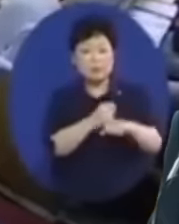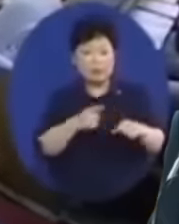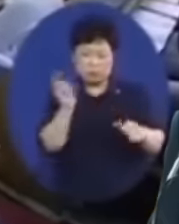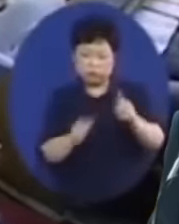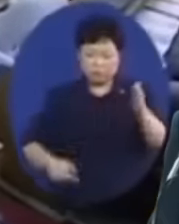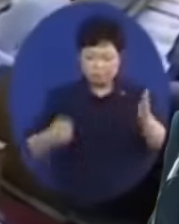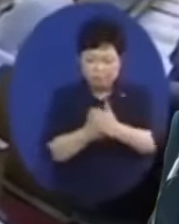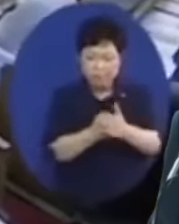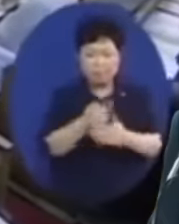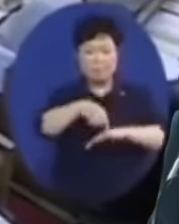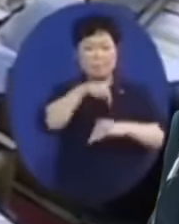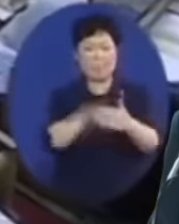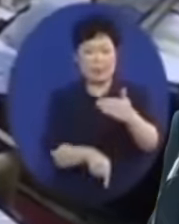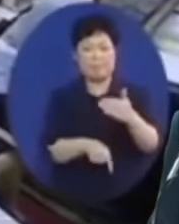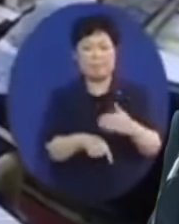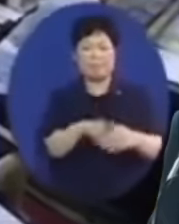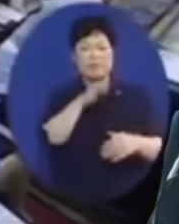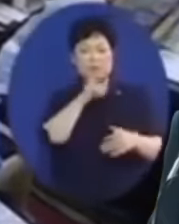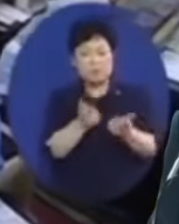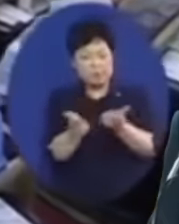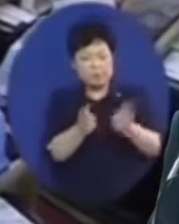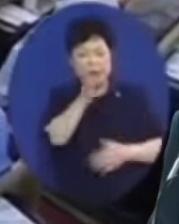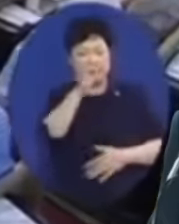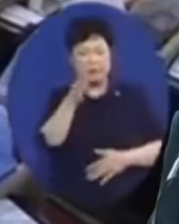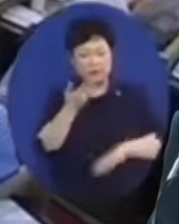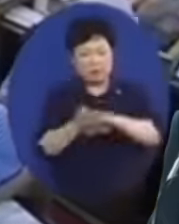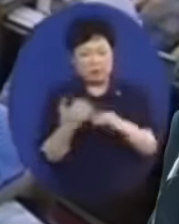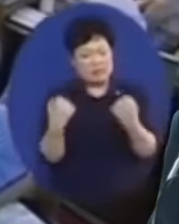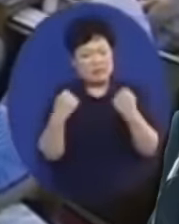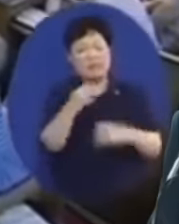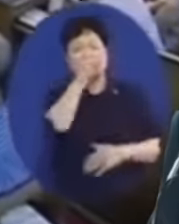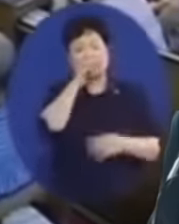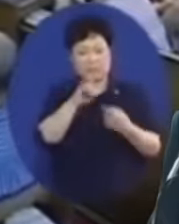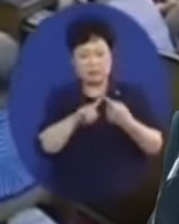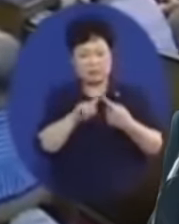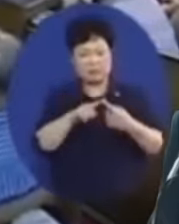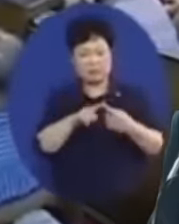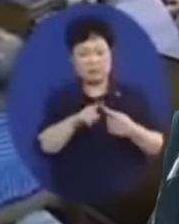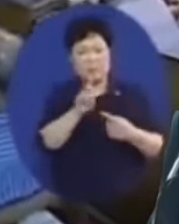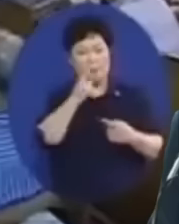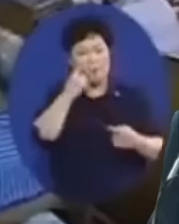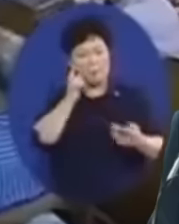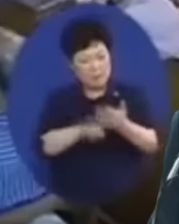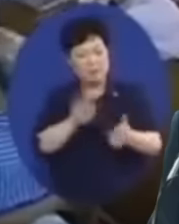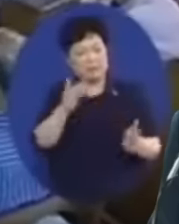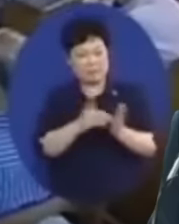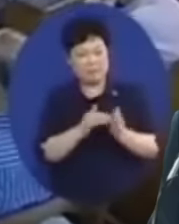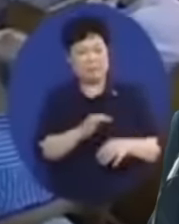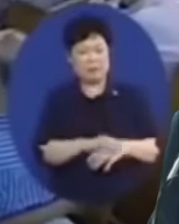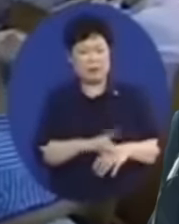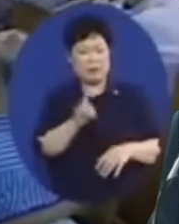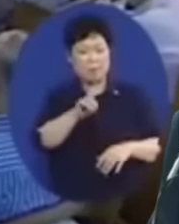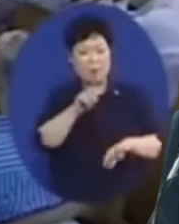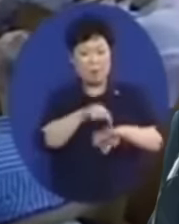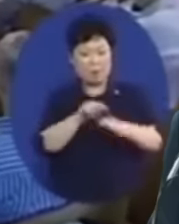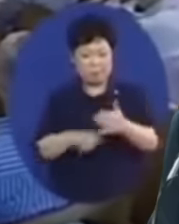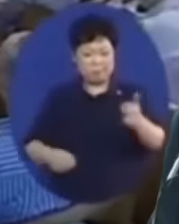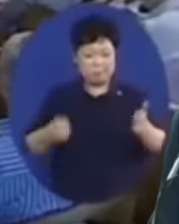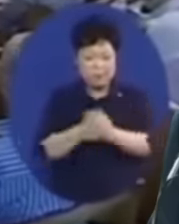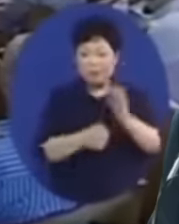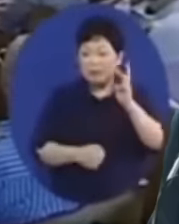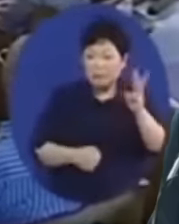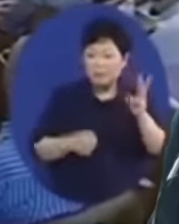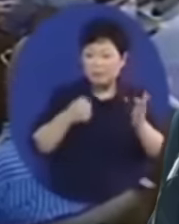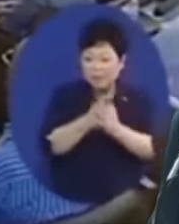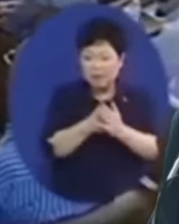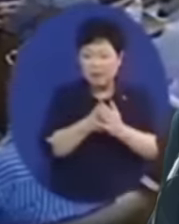결심을 했다 하더라도 그 마음은 조정하지 못하고 또 다른 힘이 있다는 것을 알게 된 것입니다. 작심사흘이라고 칸트가 말한